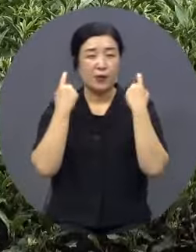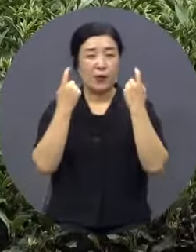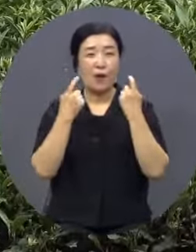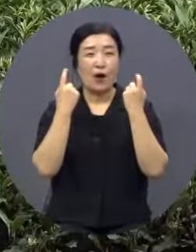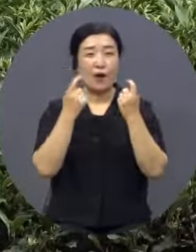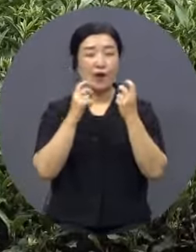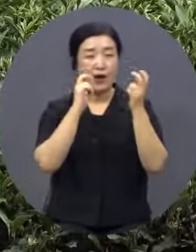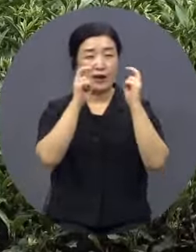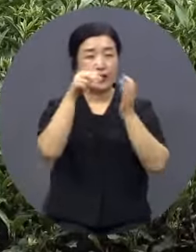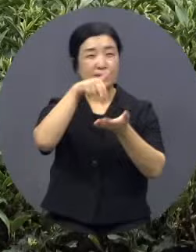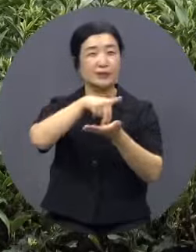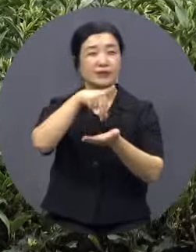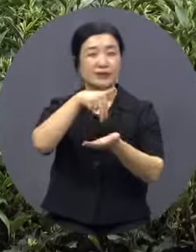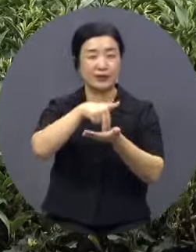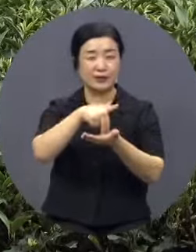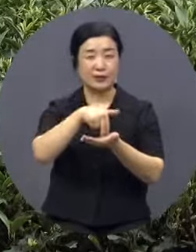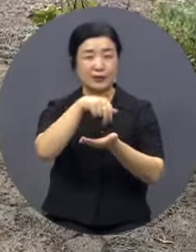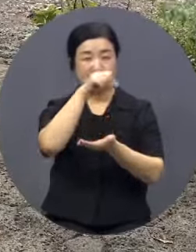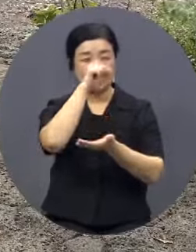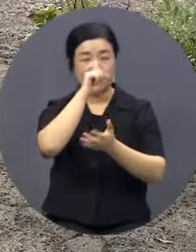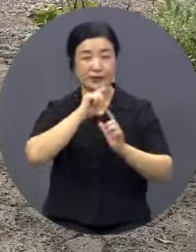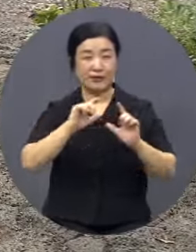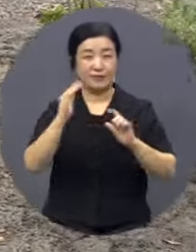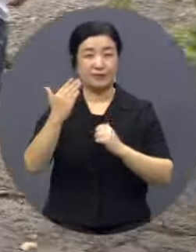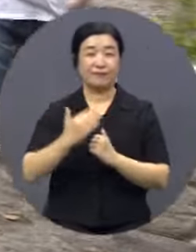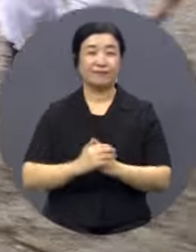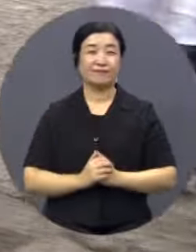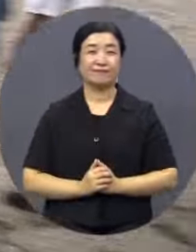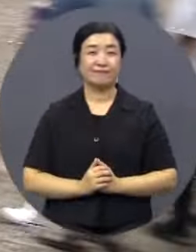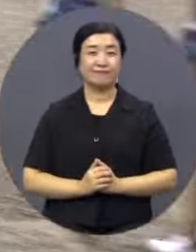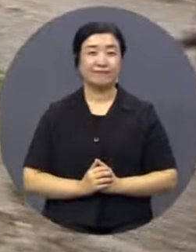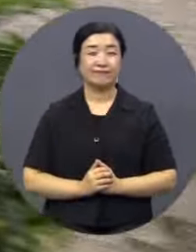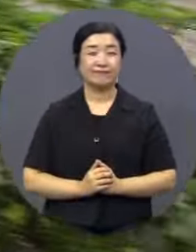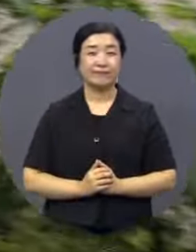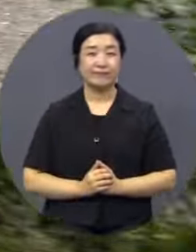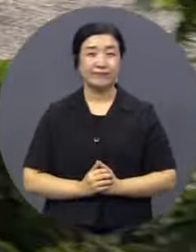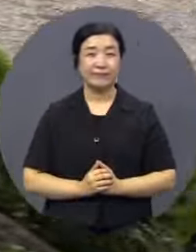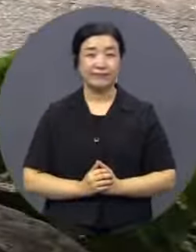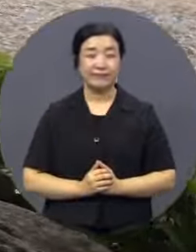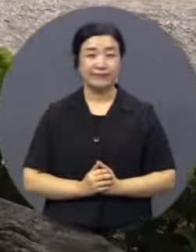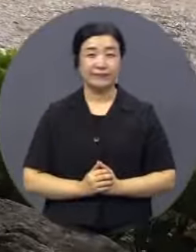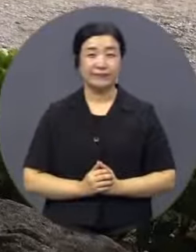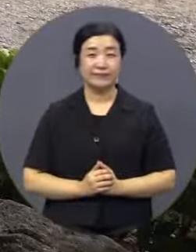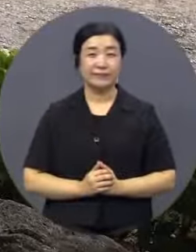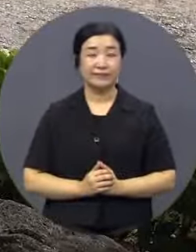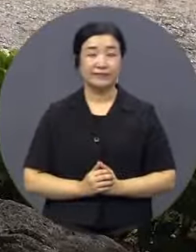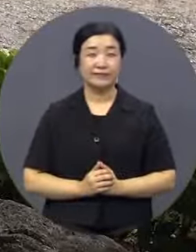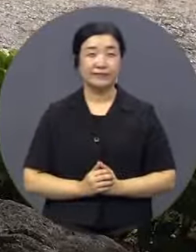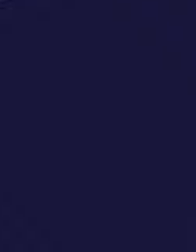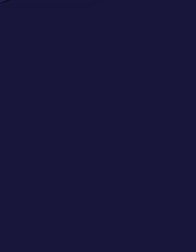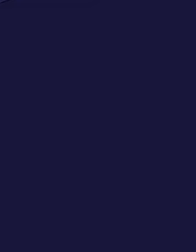관광업계도 풍성한 한가위 명절을 보내게 됐습니다. MBC 뉴스 김항섭입니다.